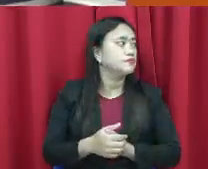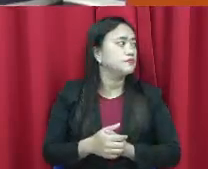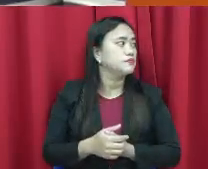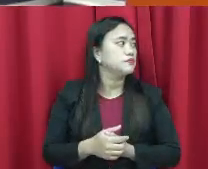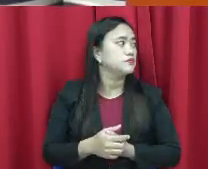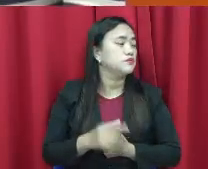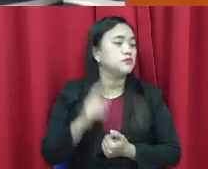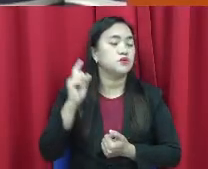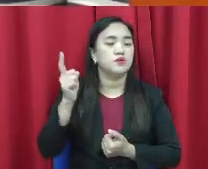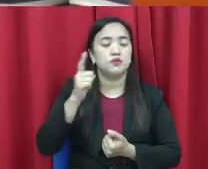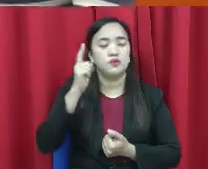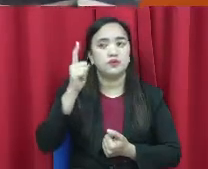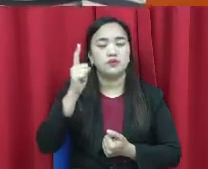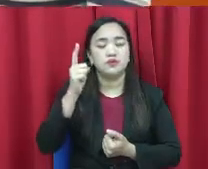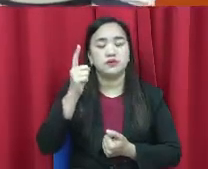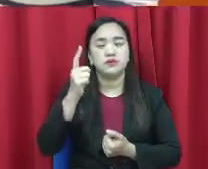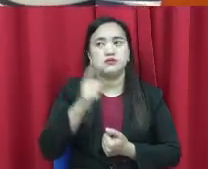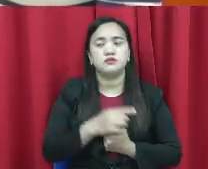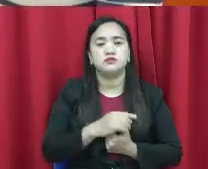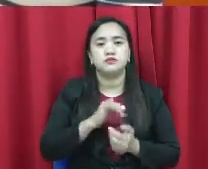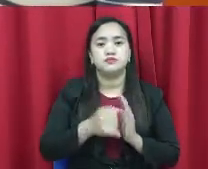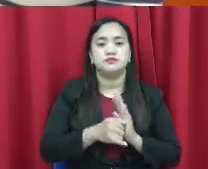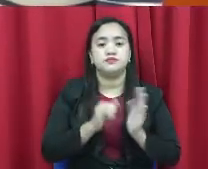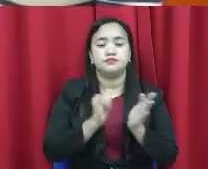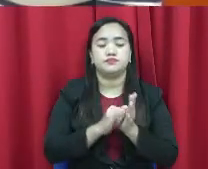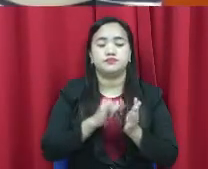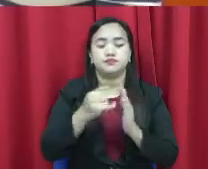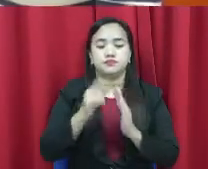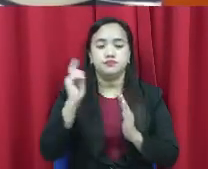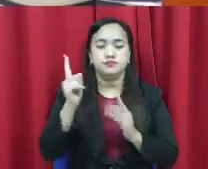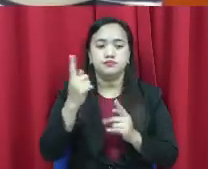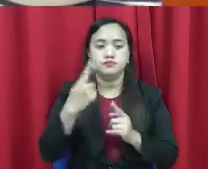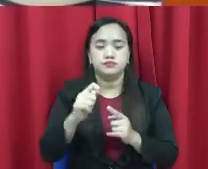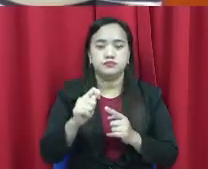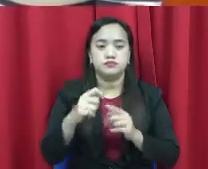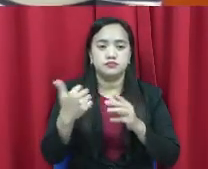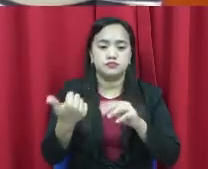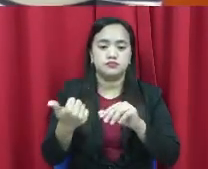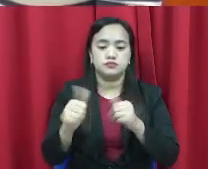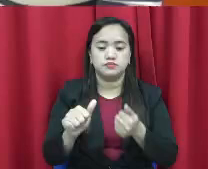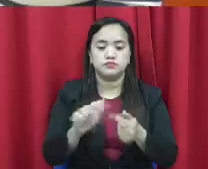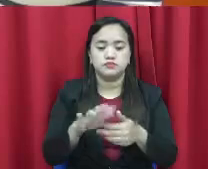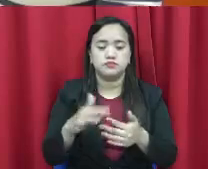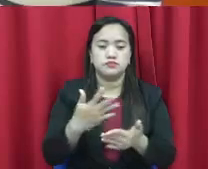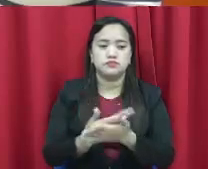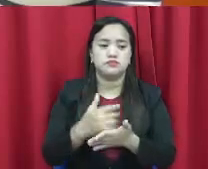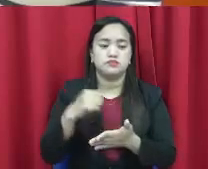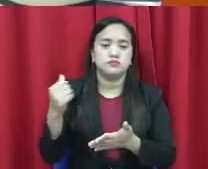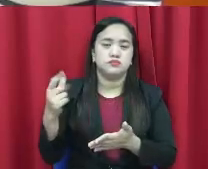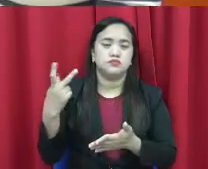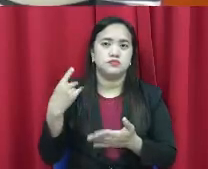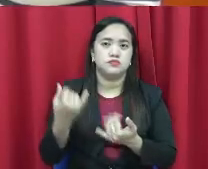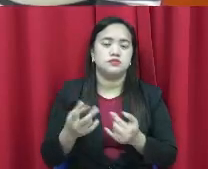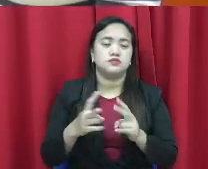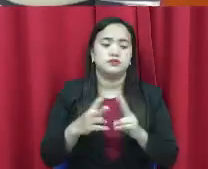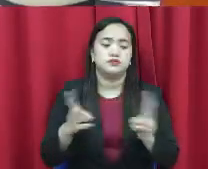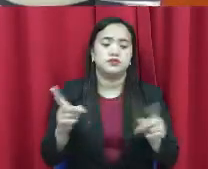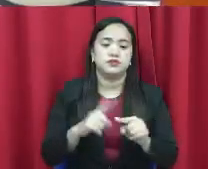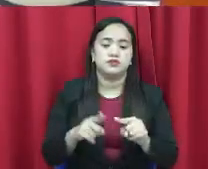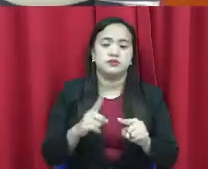Baptist lahat po yan sila ay katoliko at ah iba po ang kanila pong